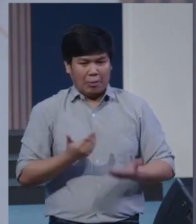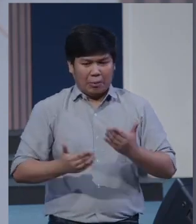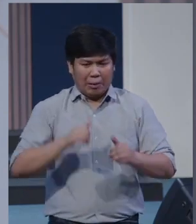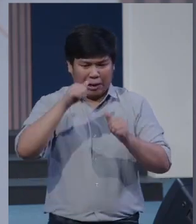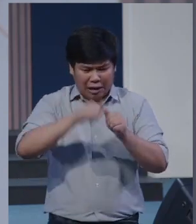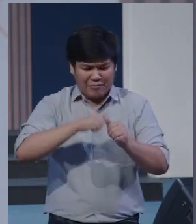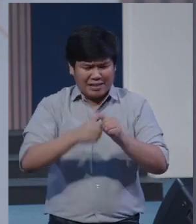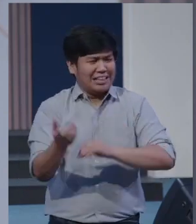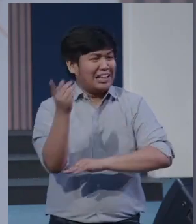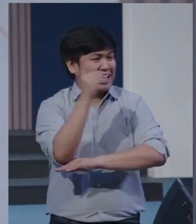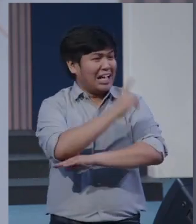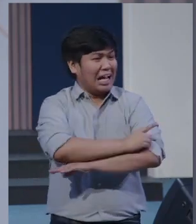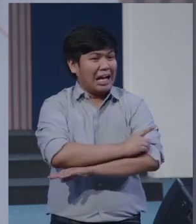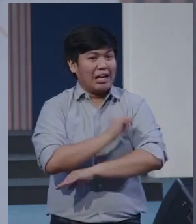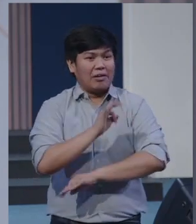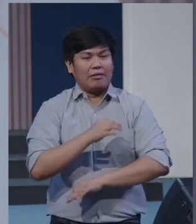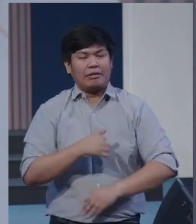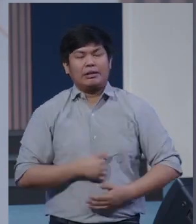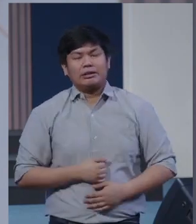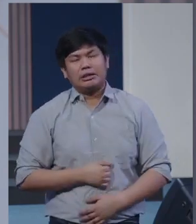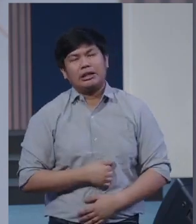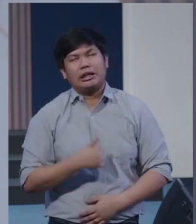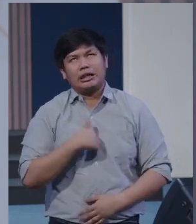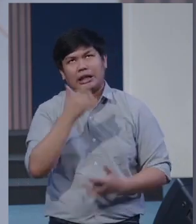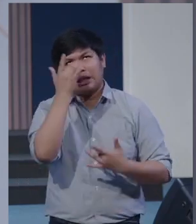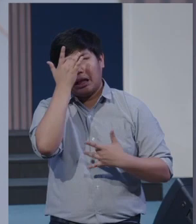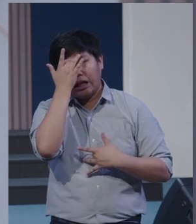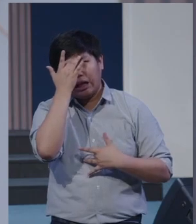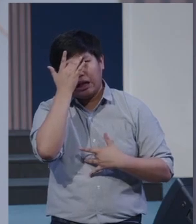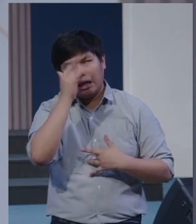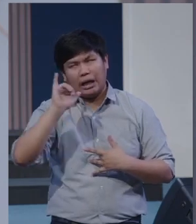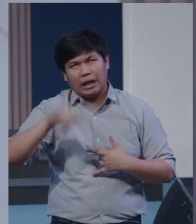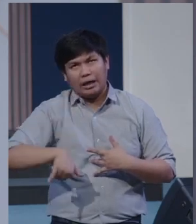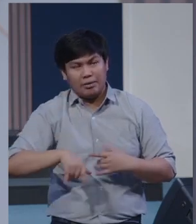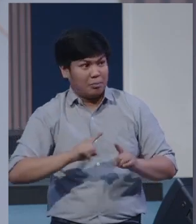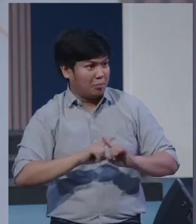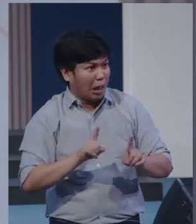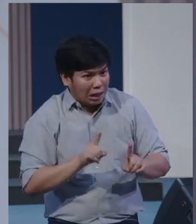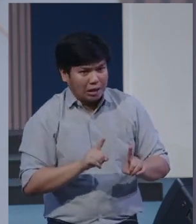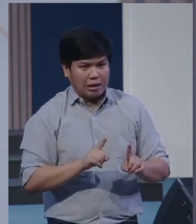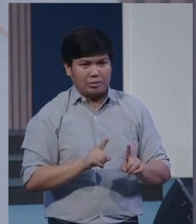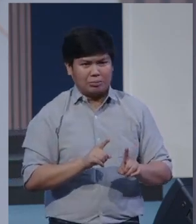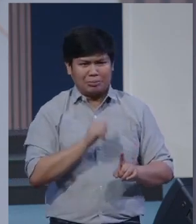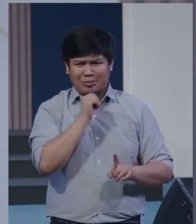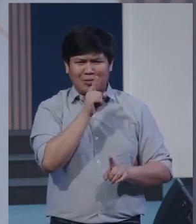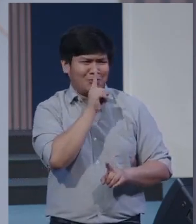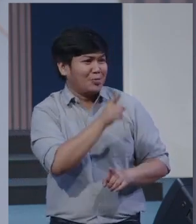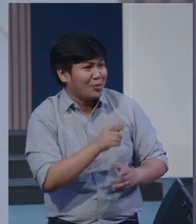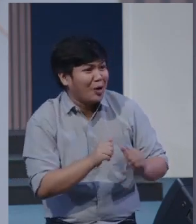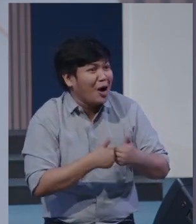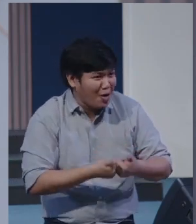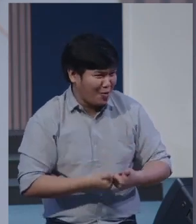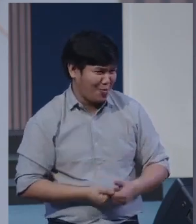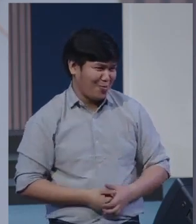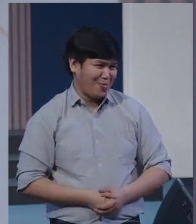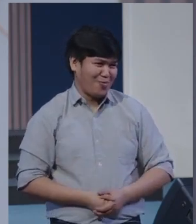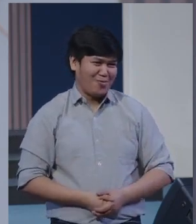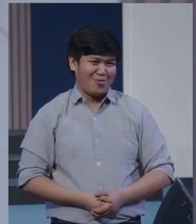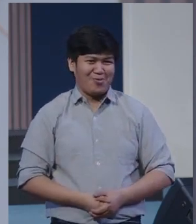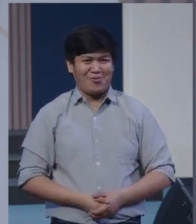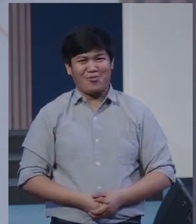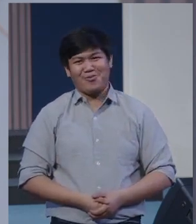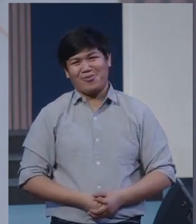nating ginagawa pero nangyayari no Ah ito isa pa no Ah